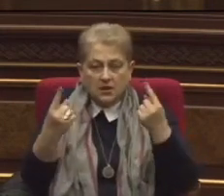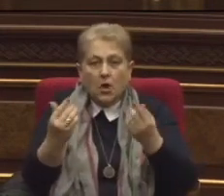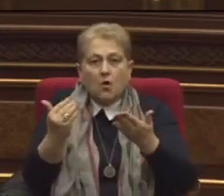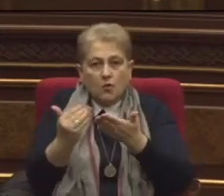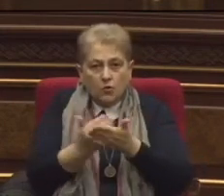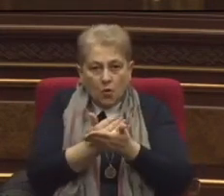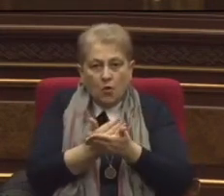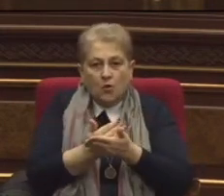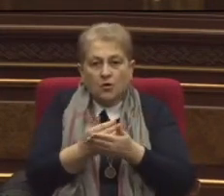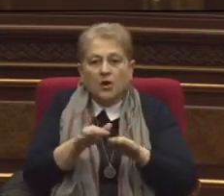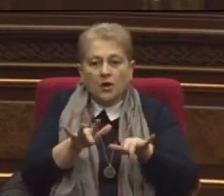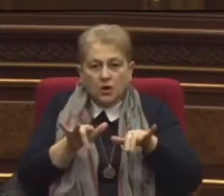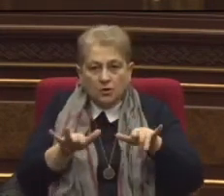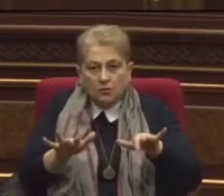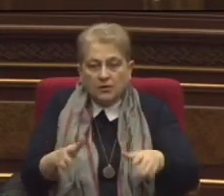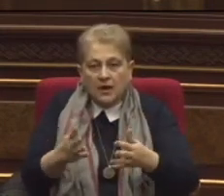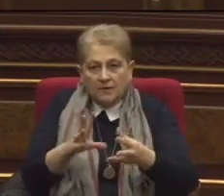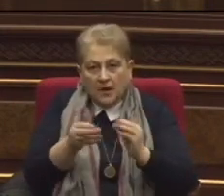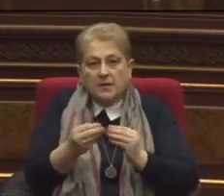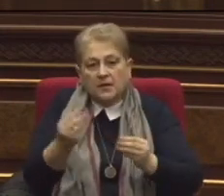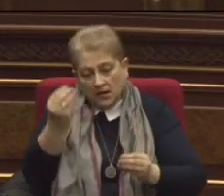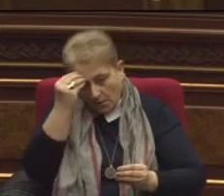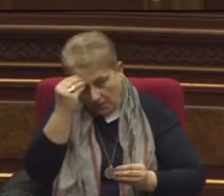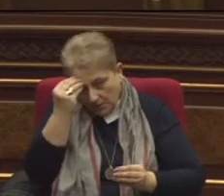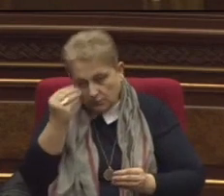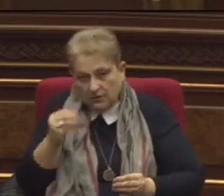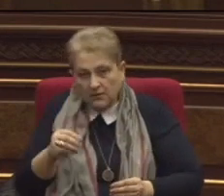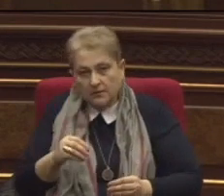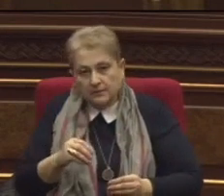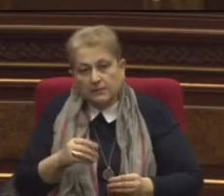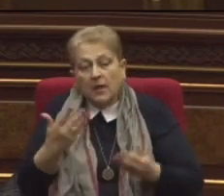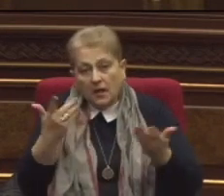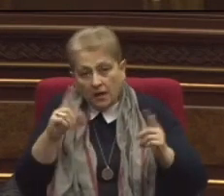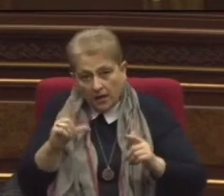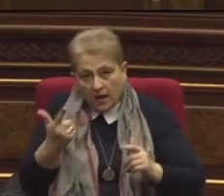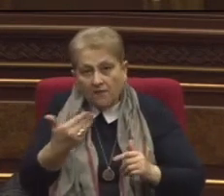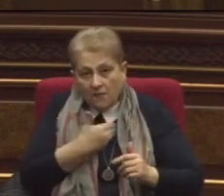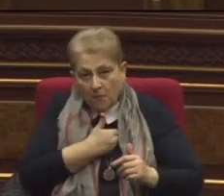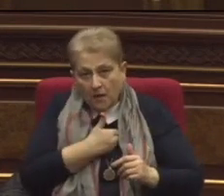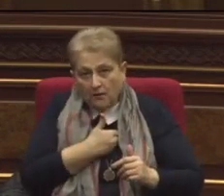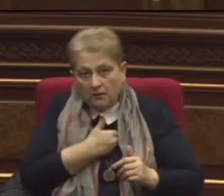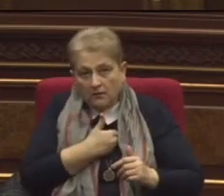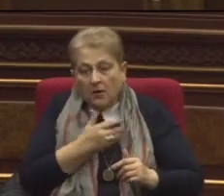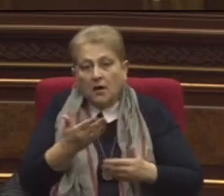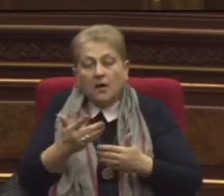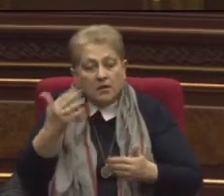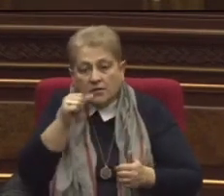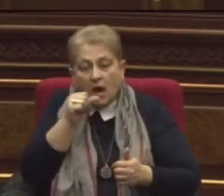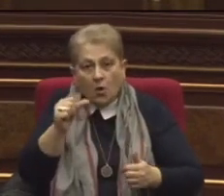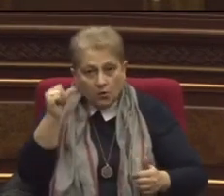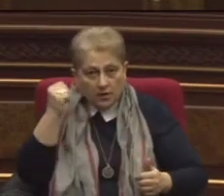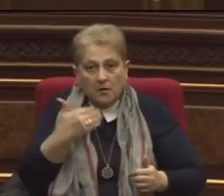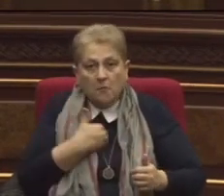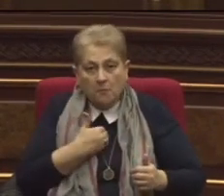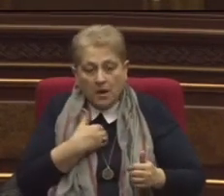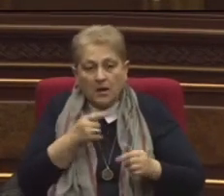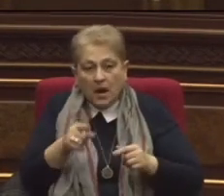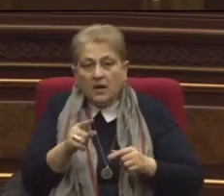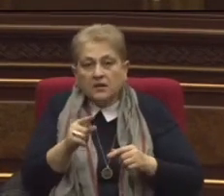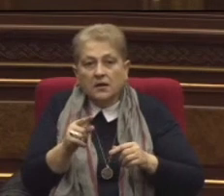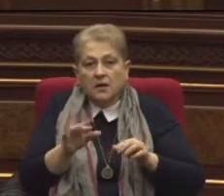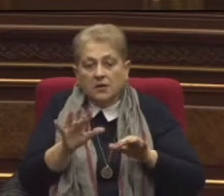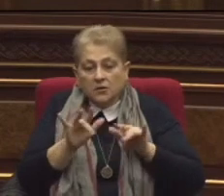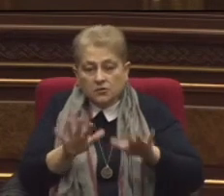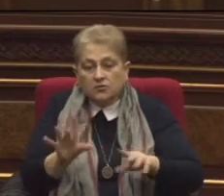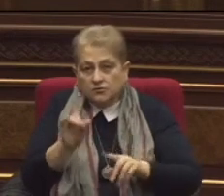նոր իրողություններին և դրանց տրամաբանությանը։ Եվ մենք նախորդ տարվա մեր